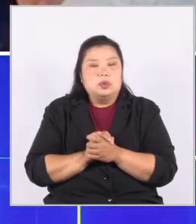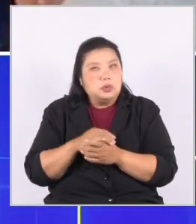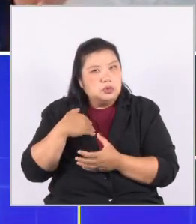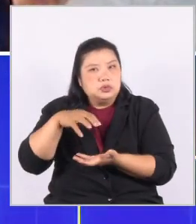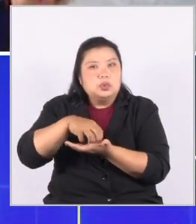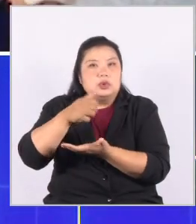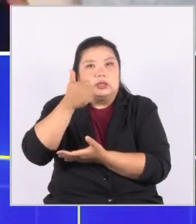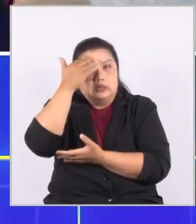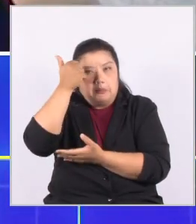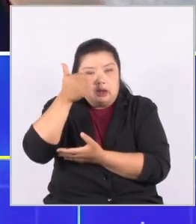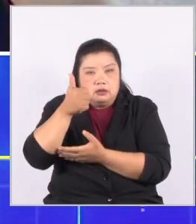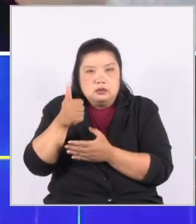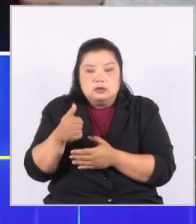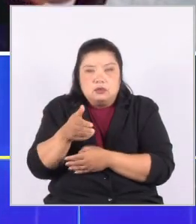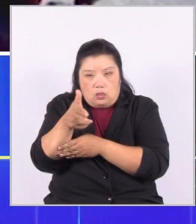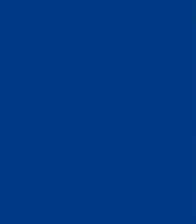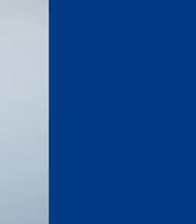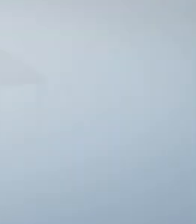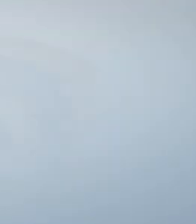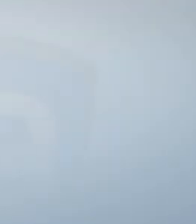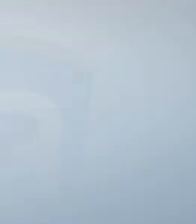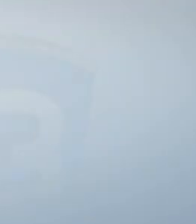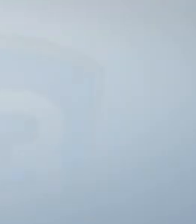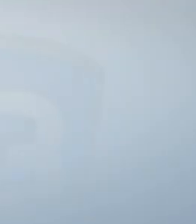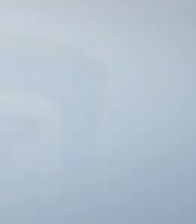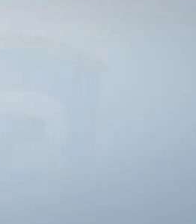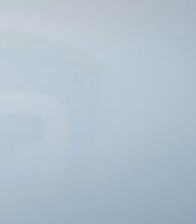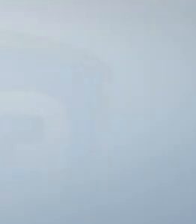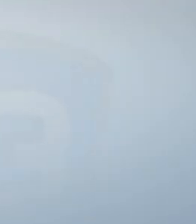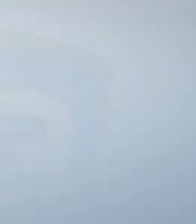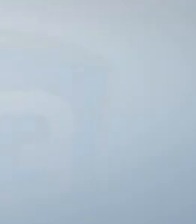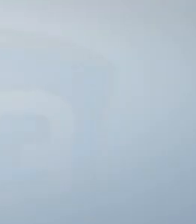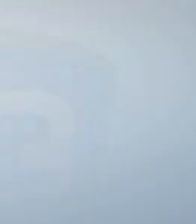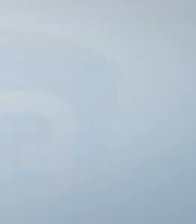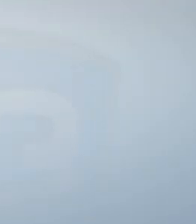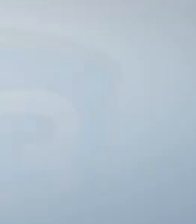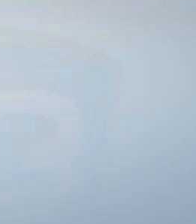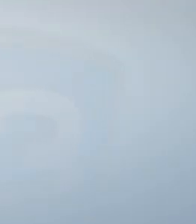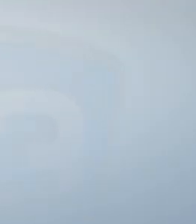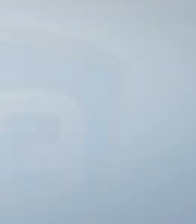ไปตรวจ DNA น้ำลายดีไหมถึงขนาดนั้นดี แปลกโคนจังเลยนะ